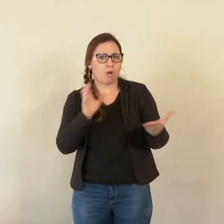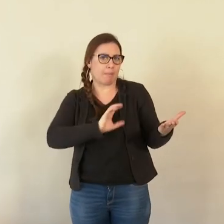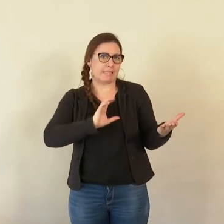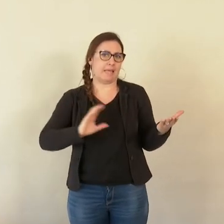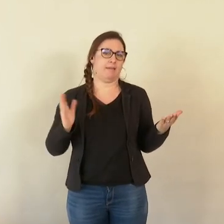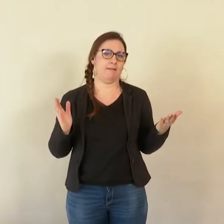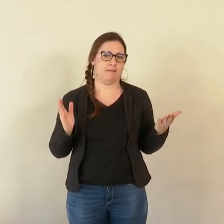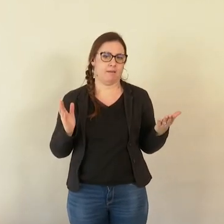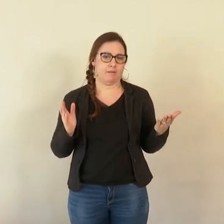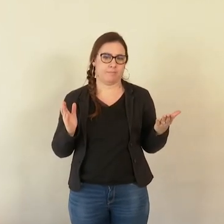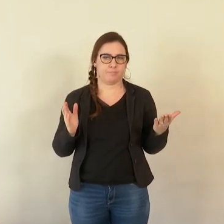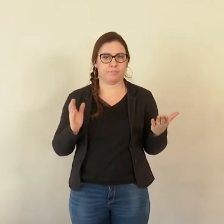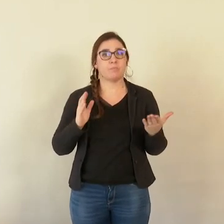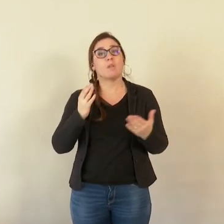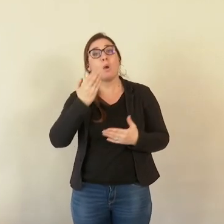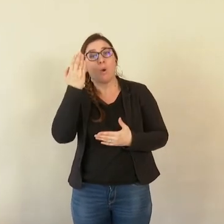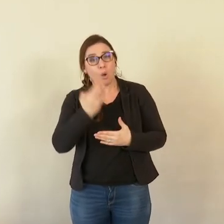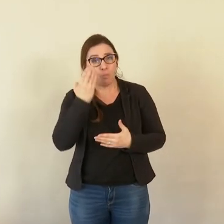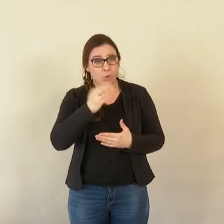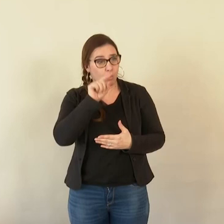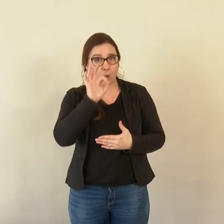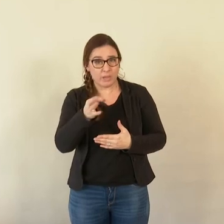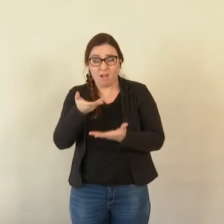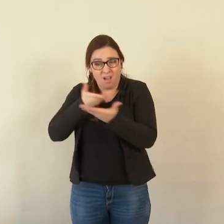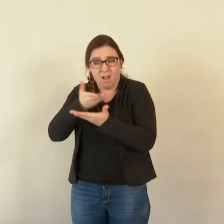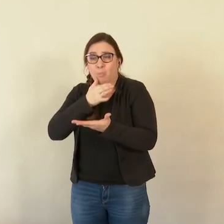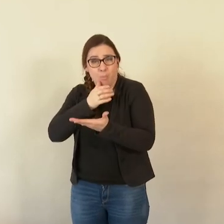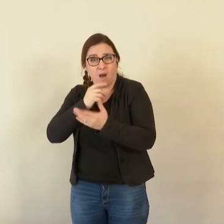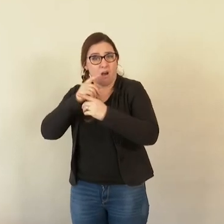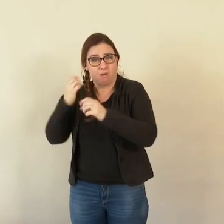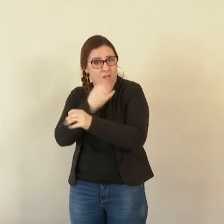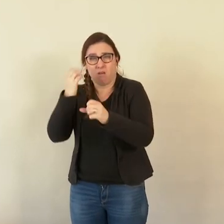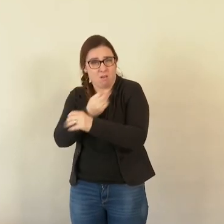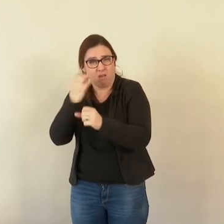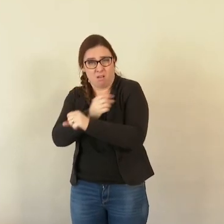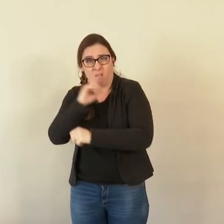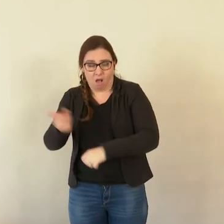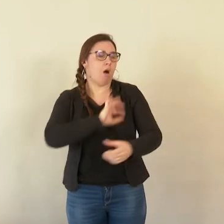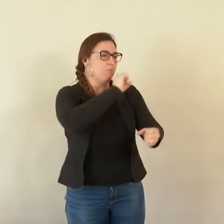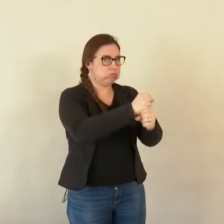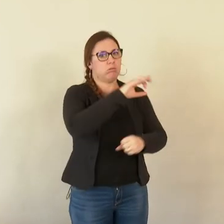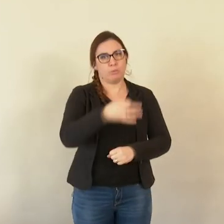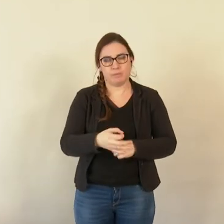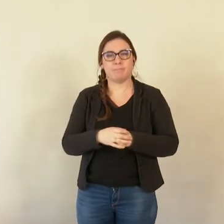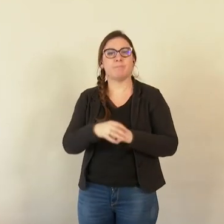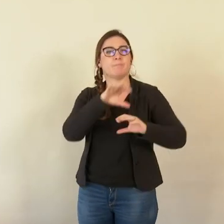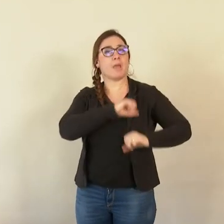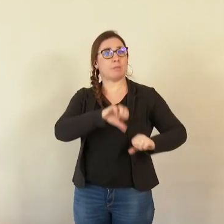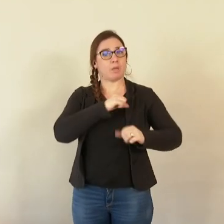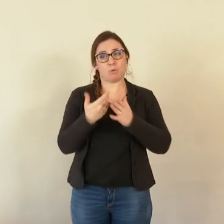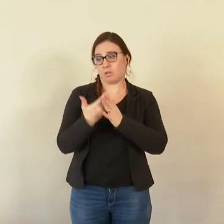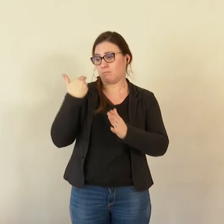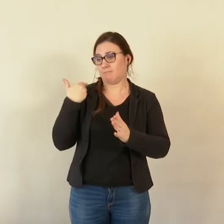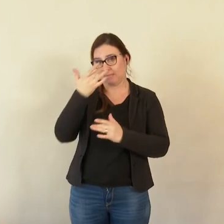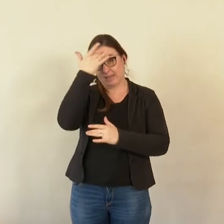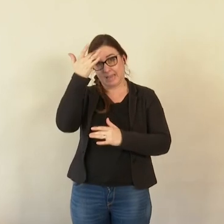et de la sanction quand on n'y arrive plus c'est le sens de l'expérimentation que nous avons conduite l'été dernier en centr-eville